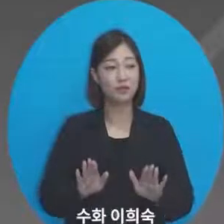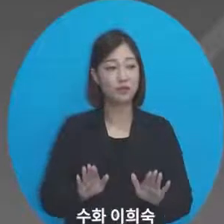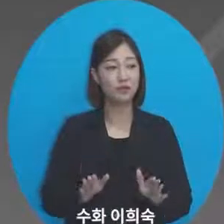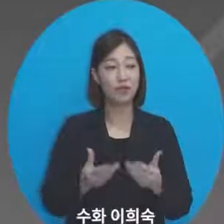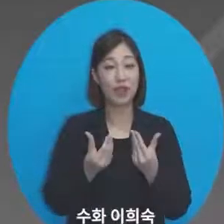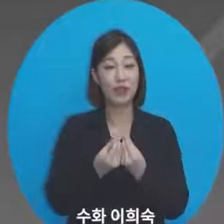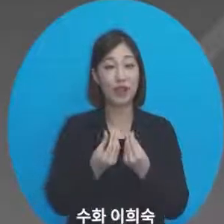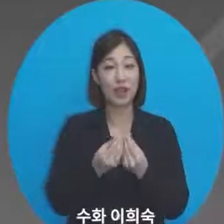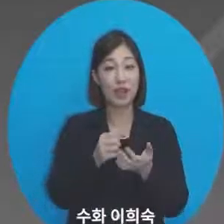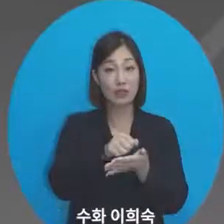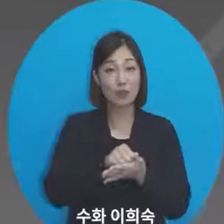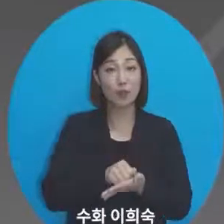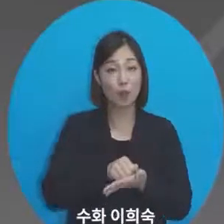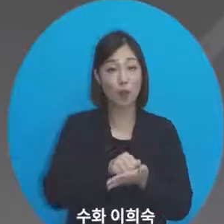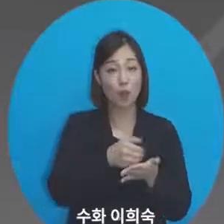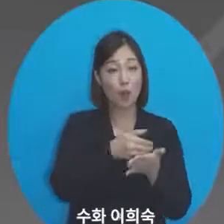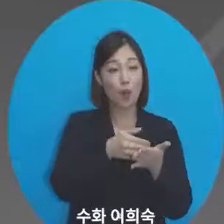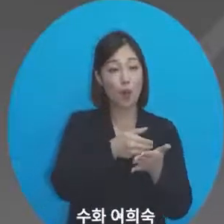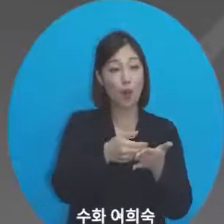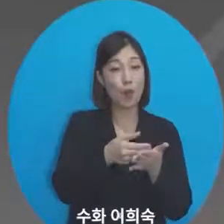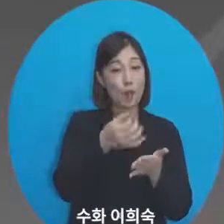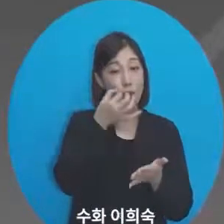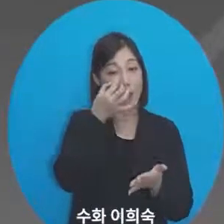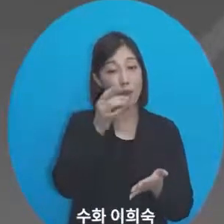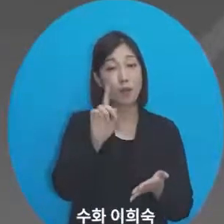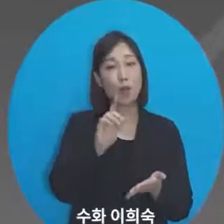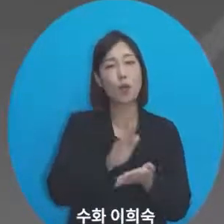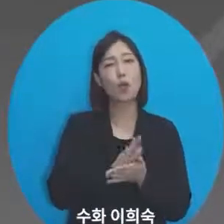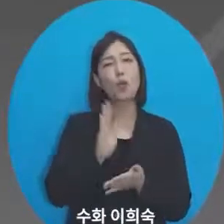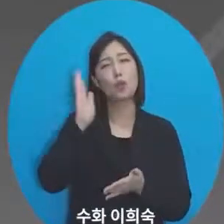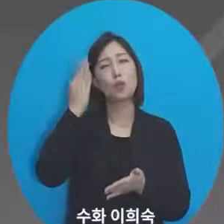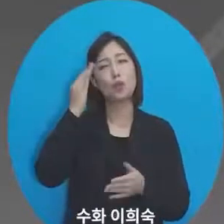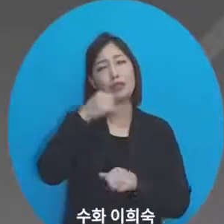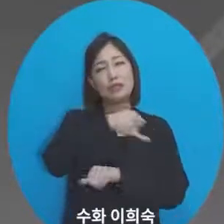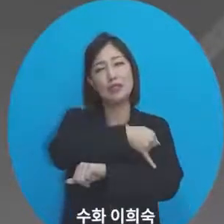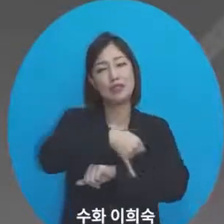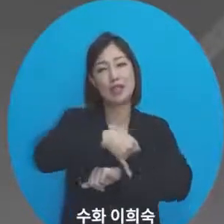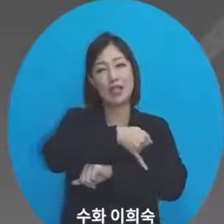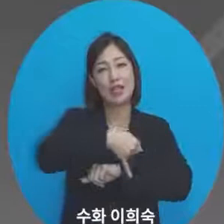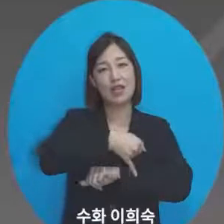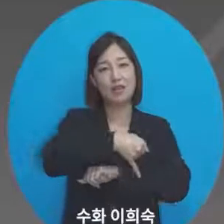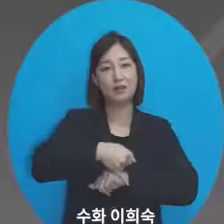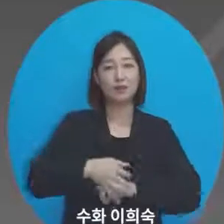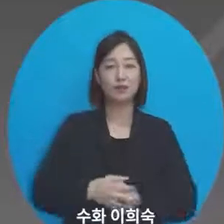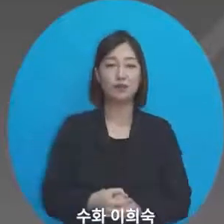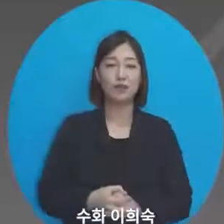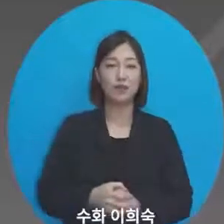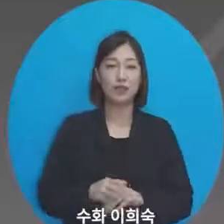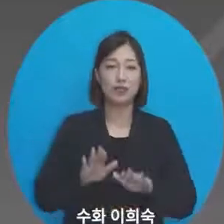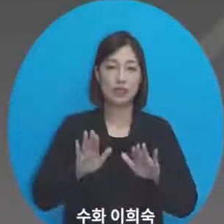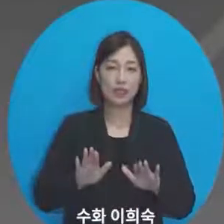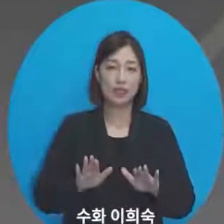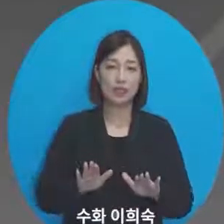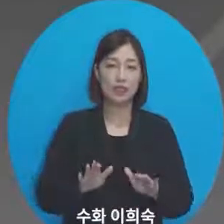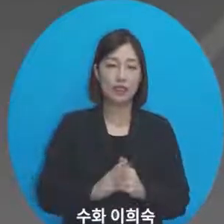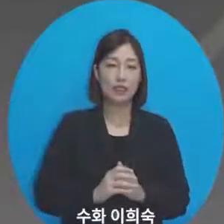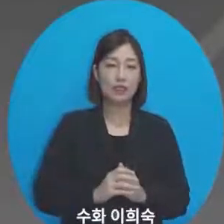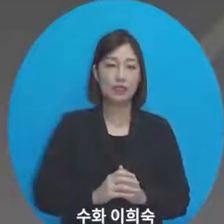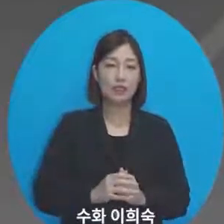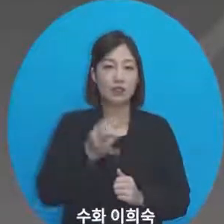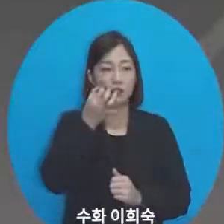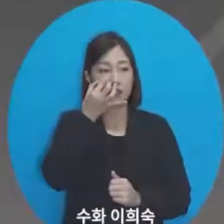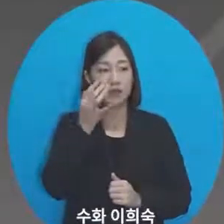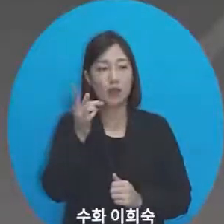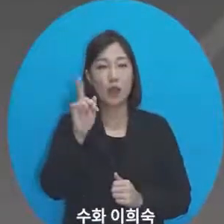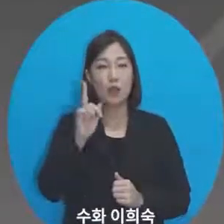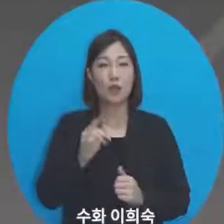사진은 최근에 만들어진 어떤 디자인들인데요. 네, 지금 보시는 사진은